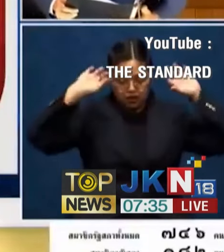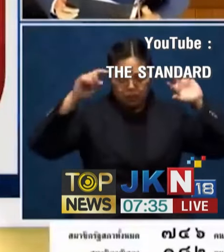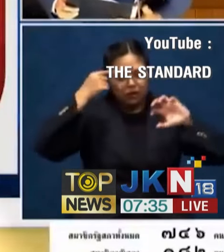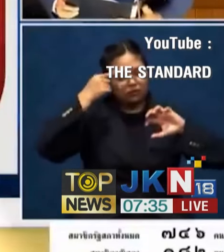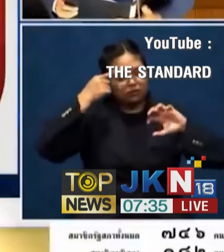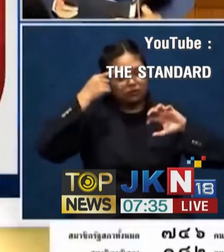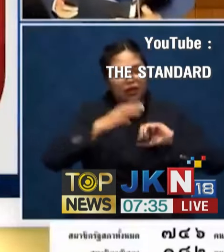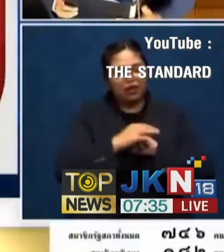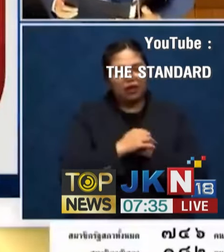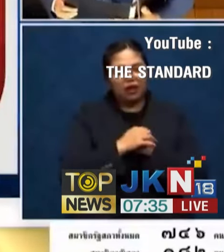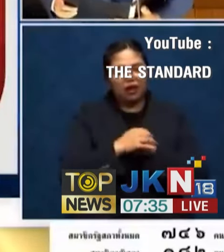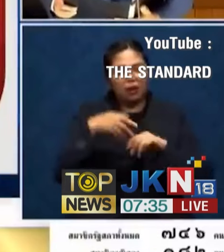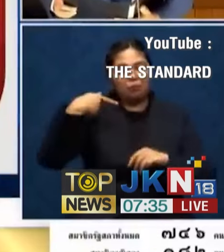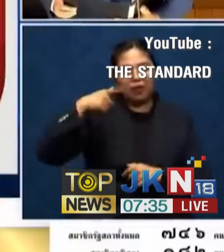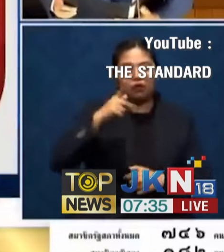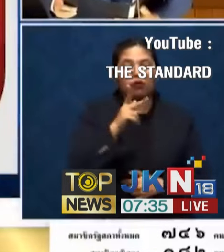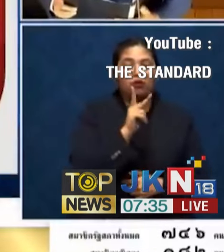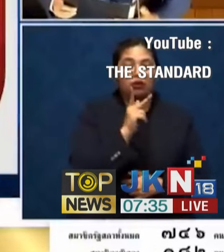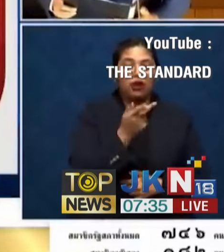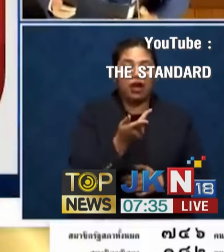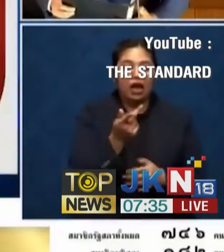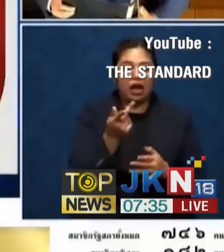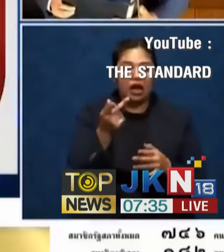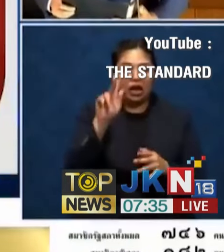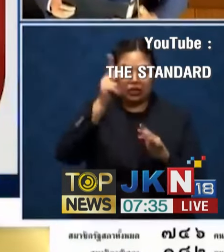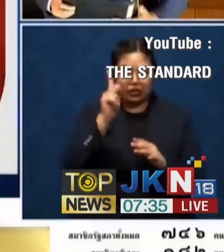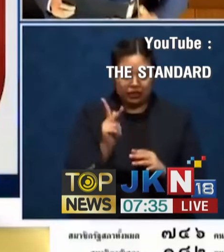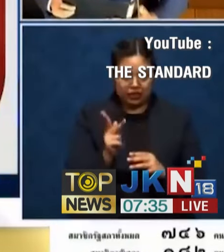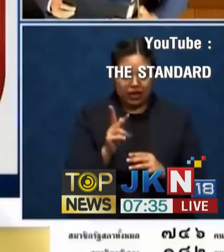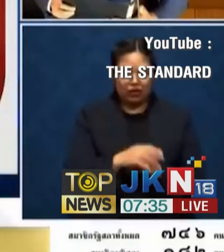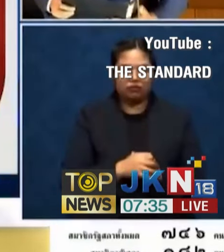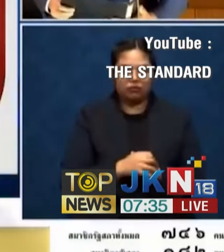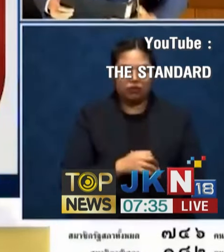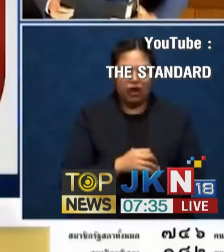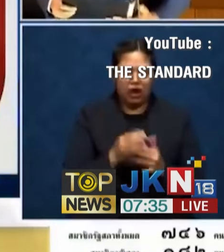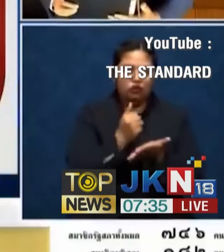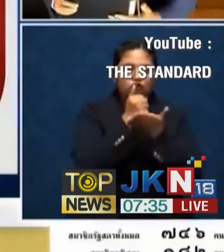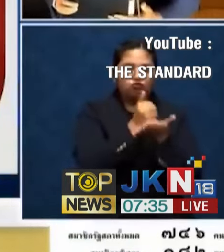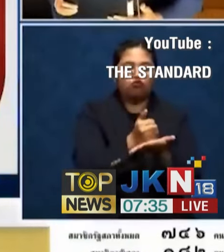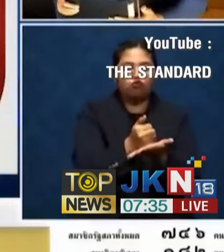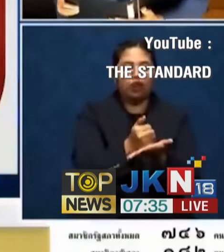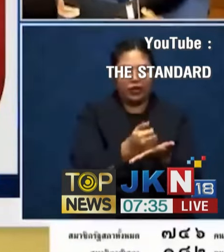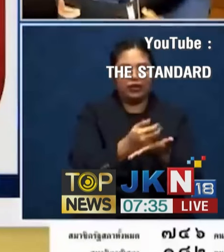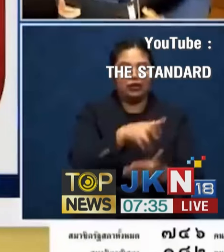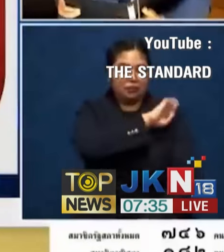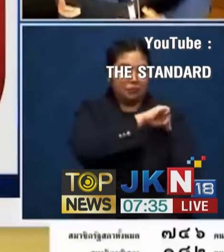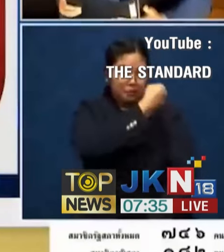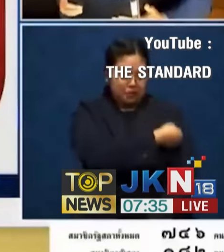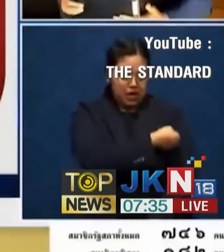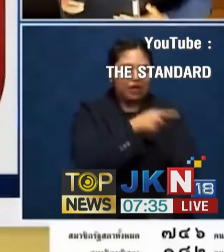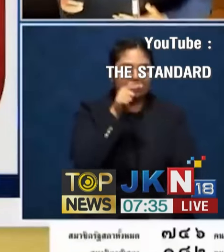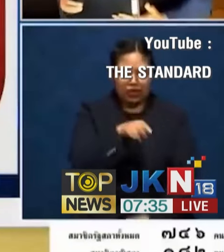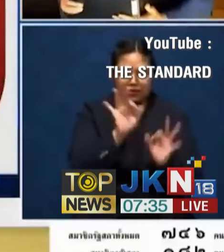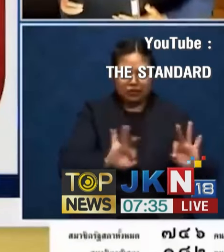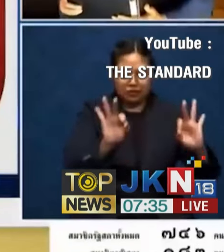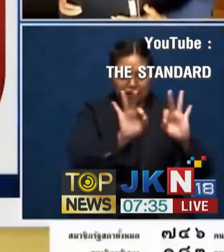การใช้ประโยชน์จากกัญชาทางการแพทย์และสุขภาพเพื่อสร้างมูลค่าในเชิงเศรษฐกิจคุ